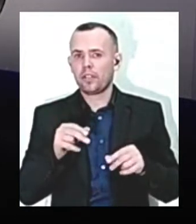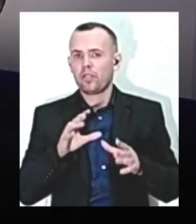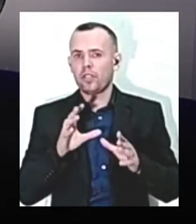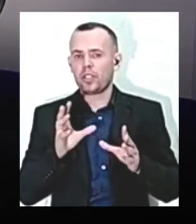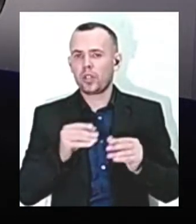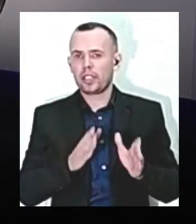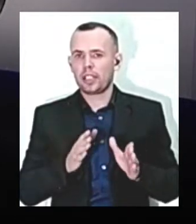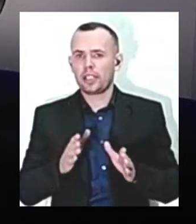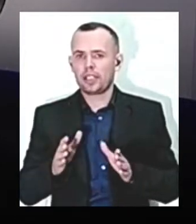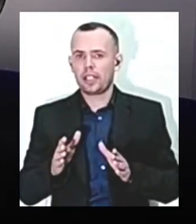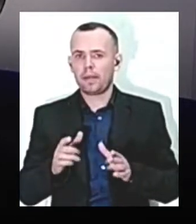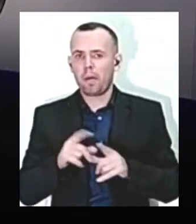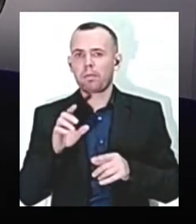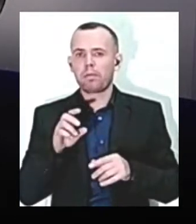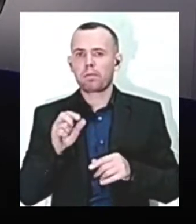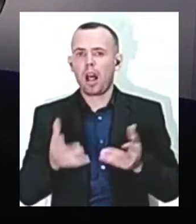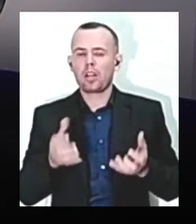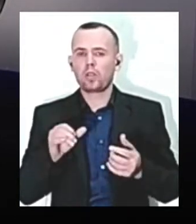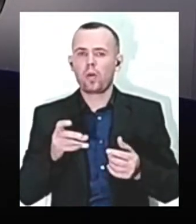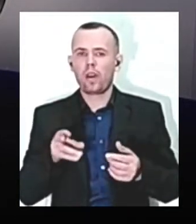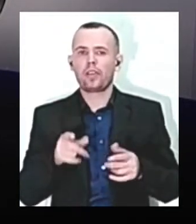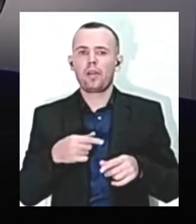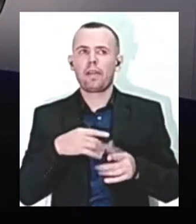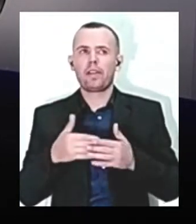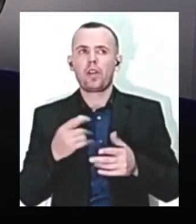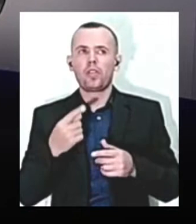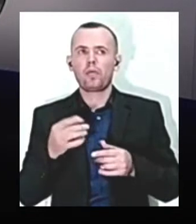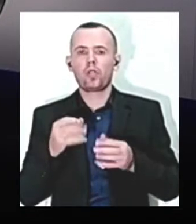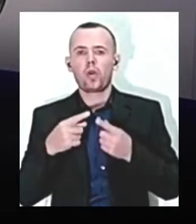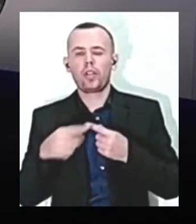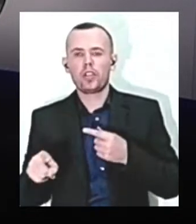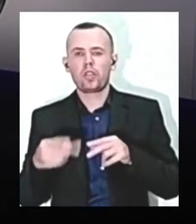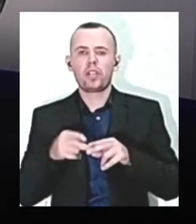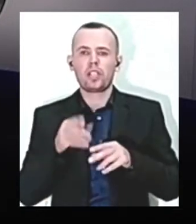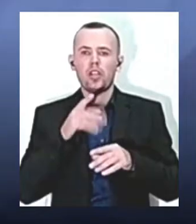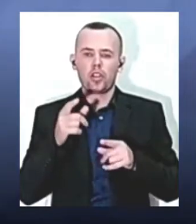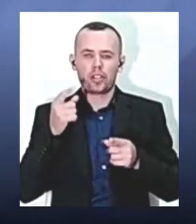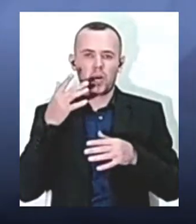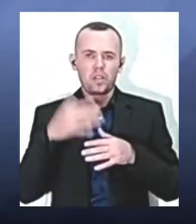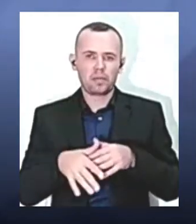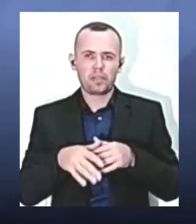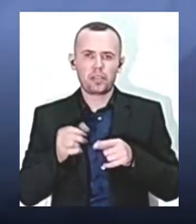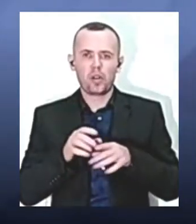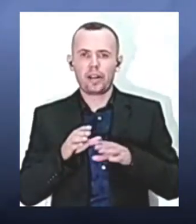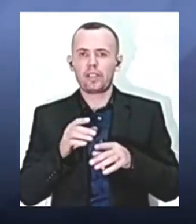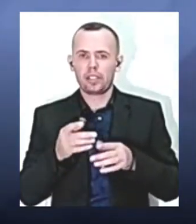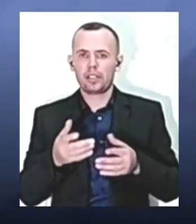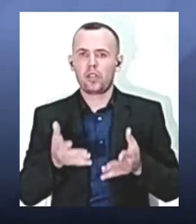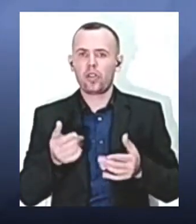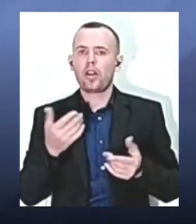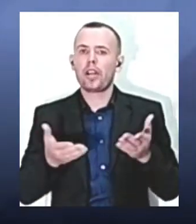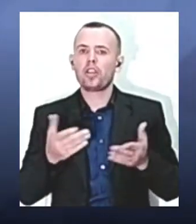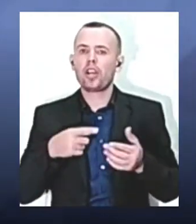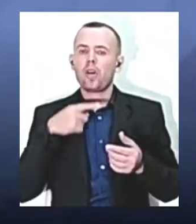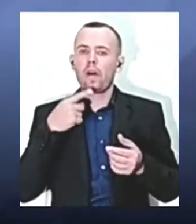балансування. Ми від одного опитування до іншого, ці частки змінюються доволі незначно. Якщо говорити в загальному, то у нас є